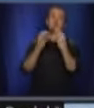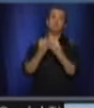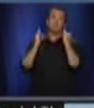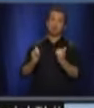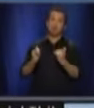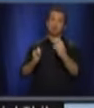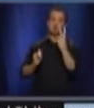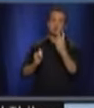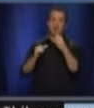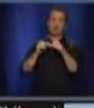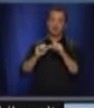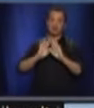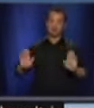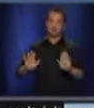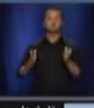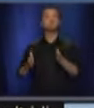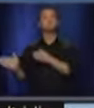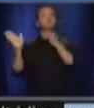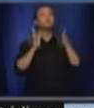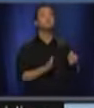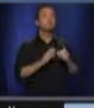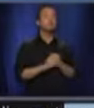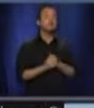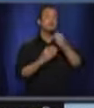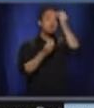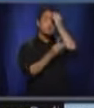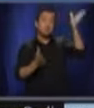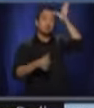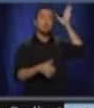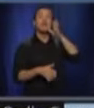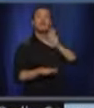Je voudrais aussi rassurer les parents, parce que c'est important, cette